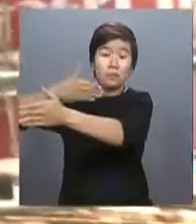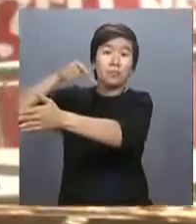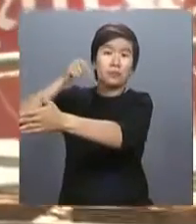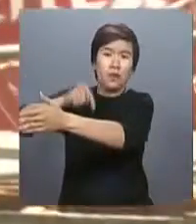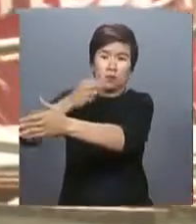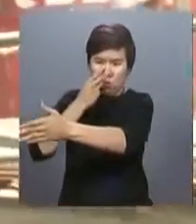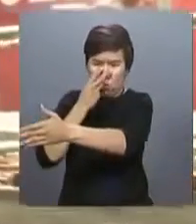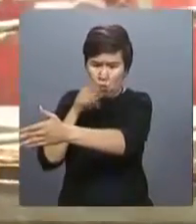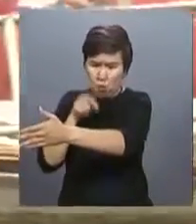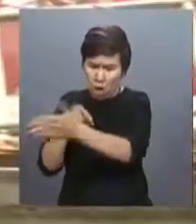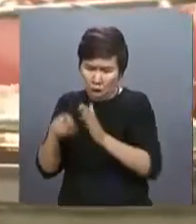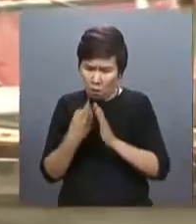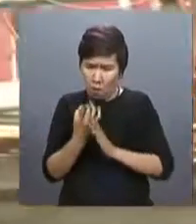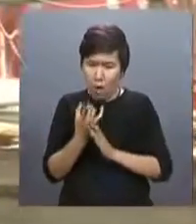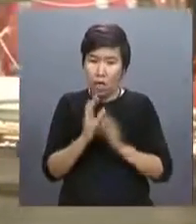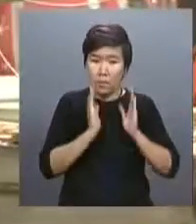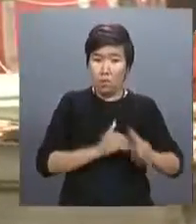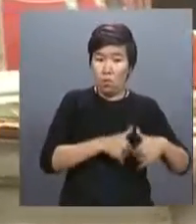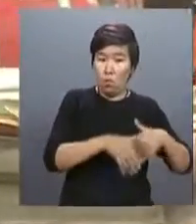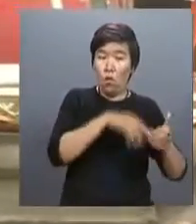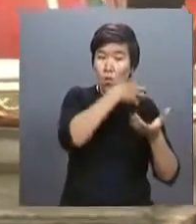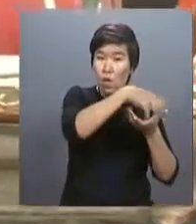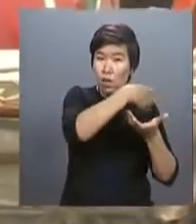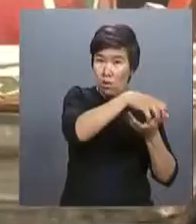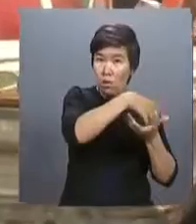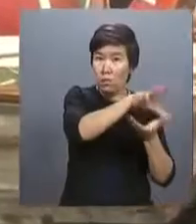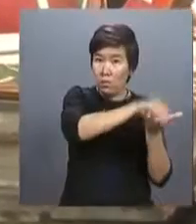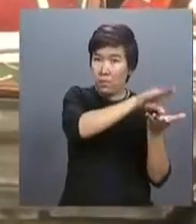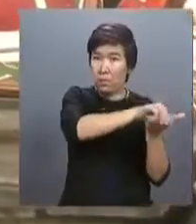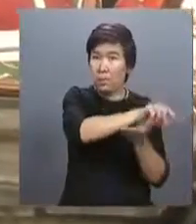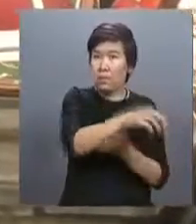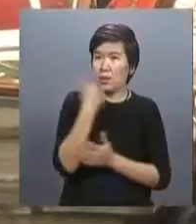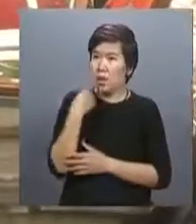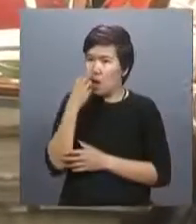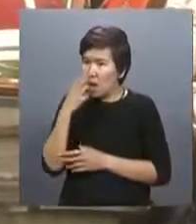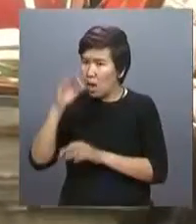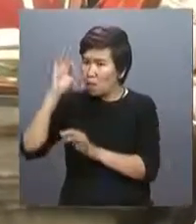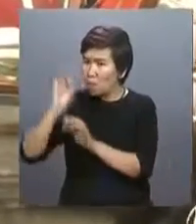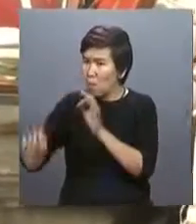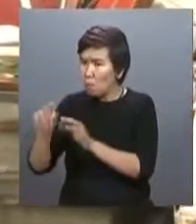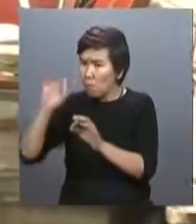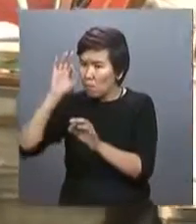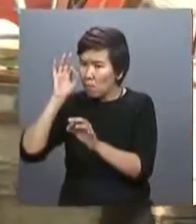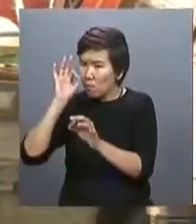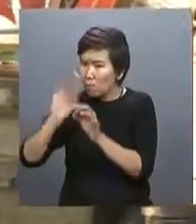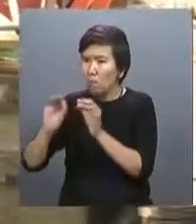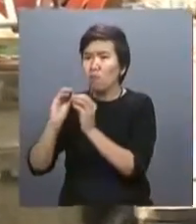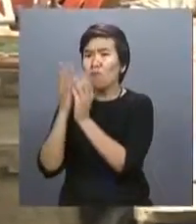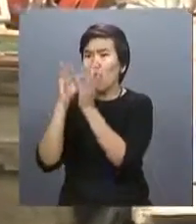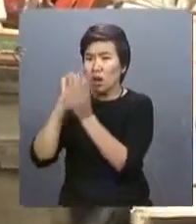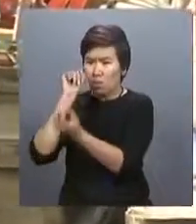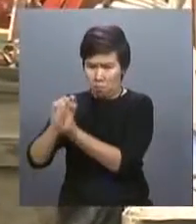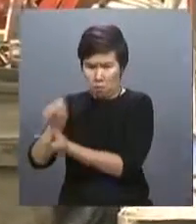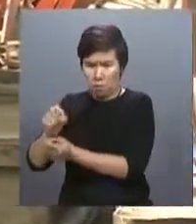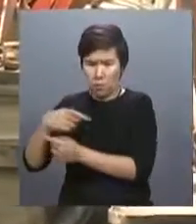ของทางประชาชนบางส่วนที่ให้ข้อมูลกับทางเจ้าหน้าที่พบว่ายังคงมีเปลวไฟนะคะเกิดขึ้นก่อนที่ท่าเรือจะเข้ามาจอดเทียบท่าเรือ